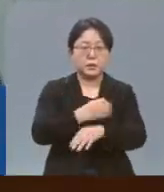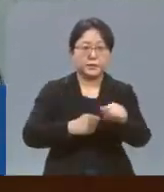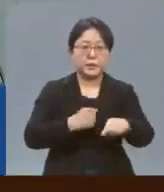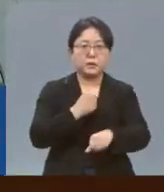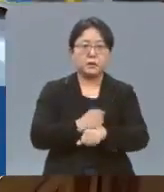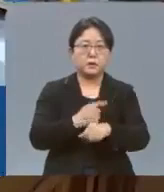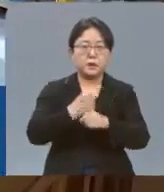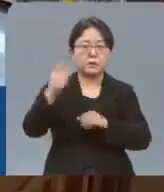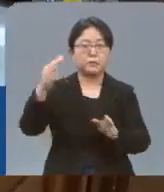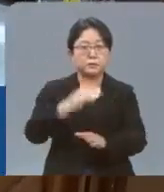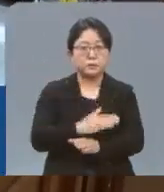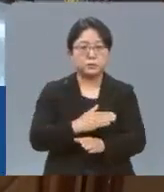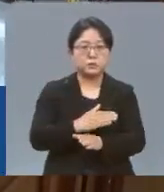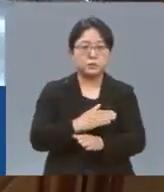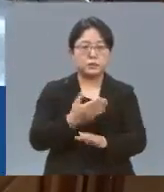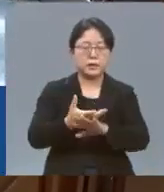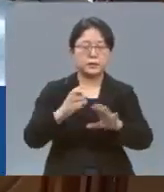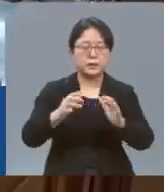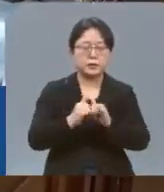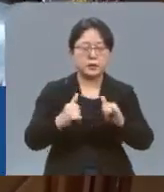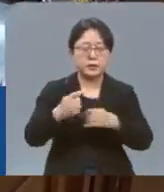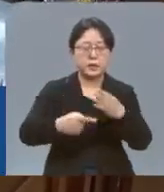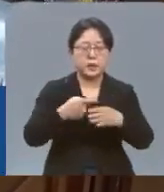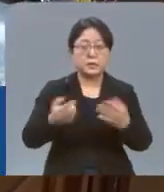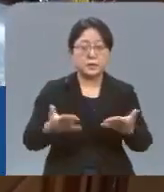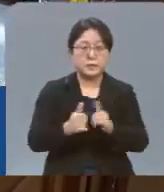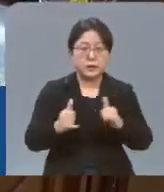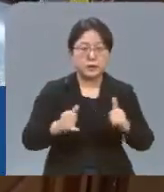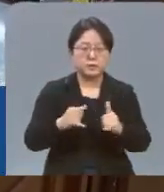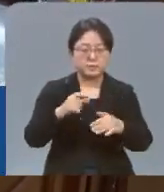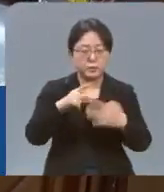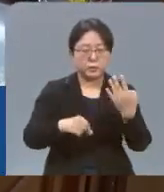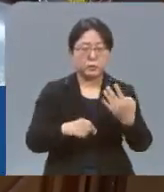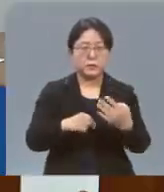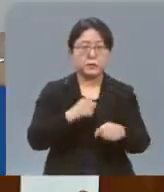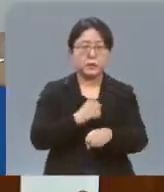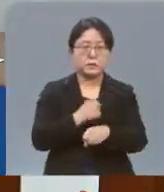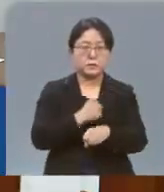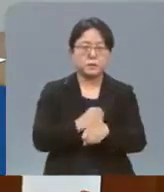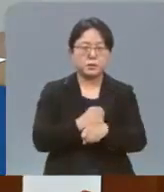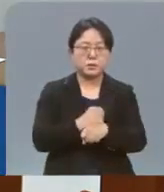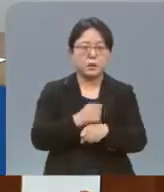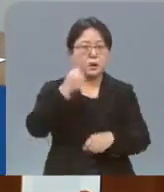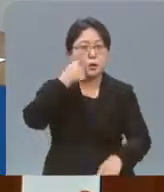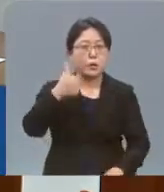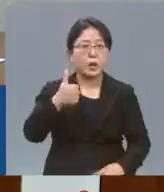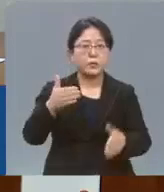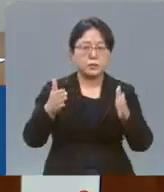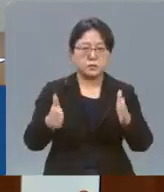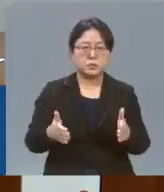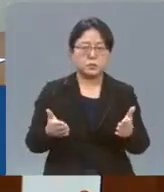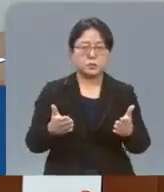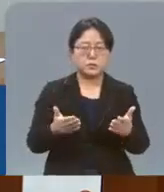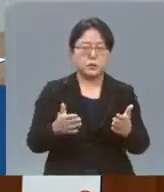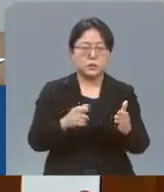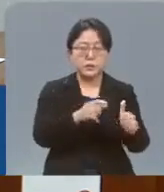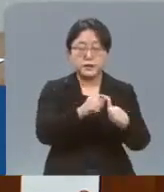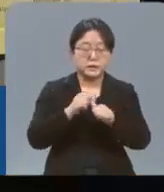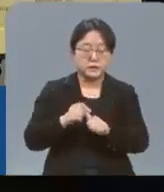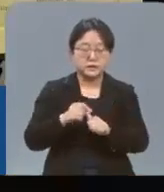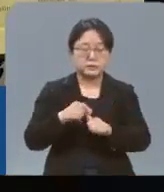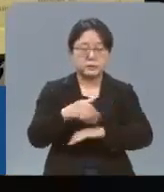하고 내년부터 외국인 계절 근로자 프로그램을 도입해 농번기에 5개월 정도 인력 수급을